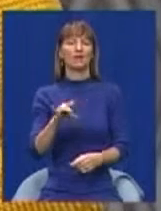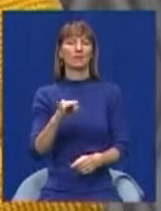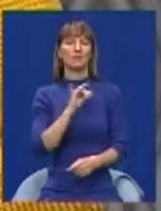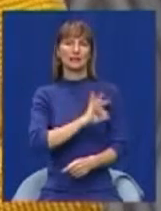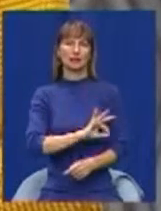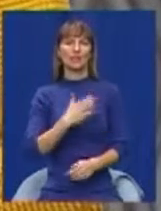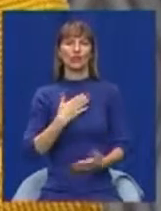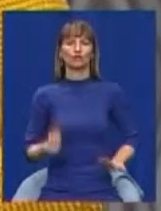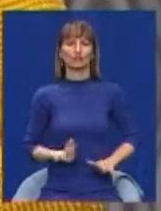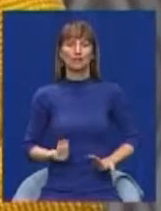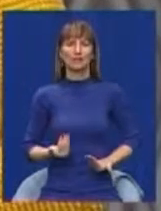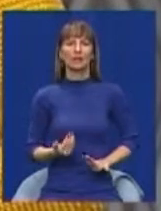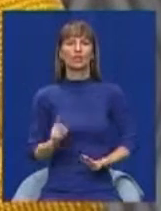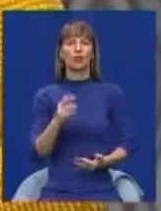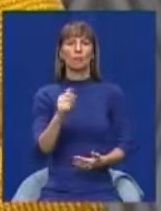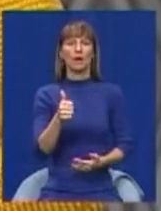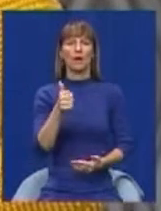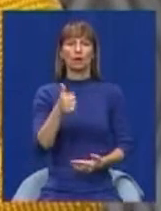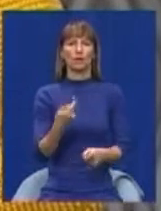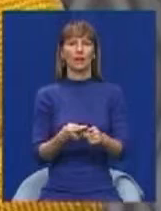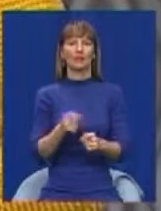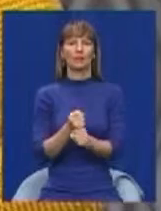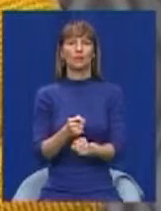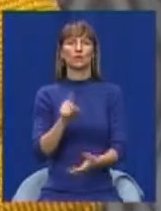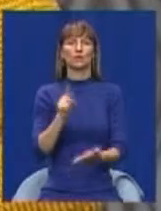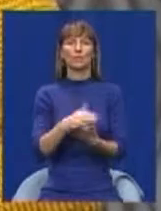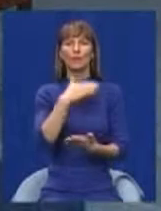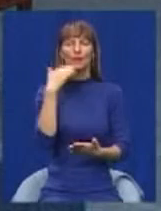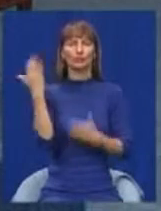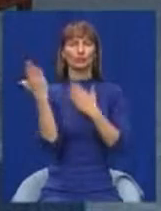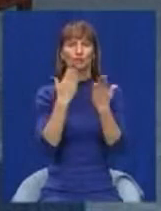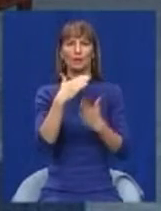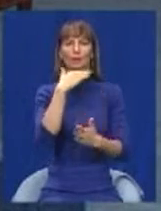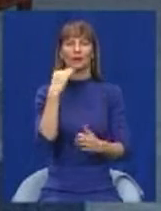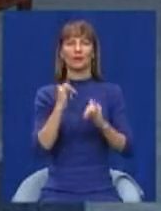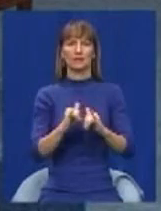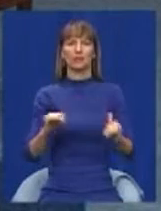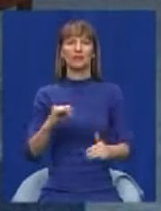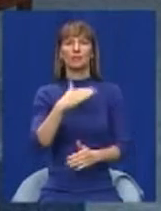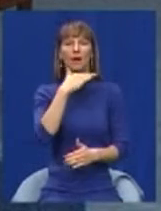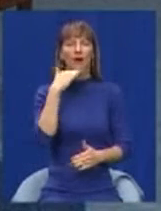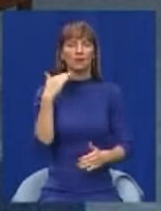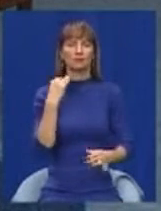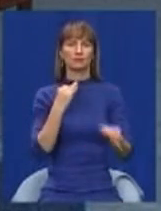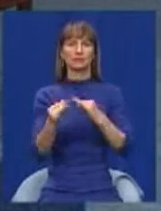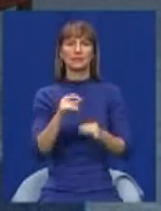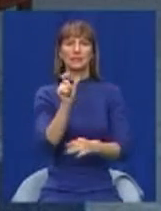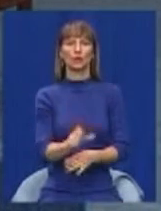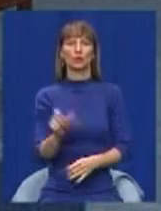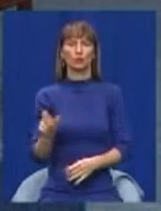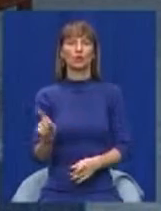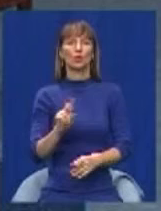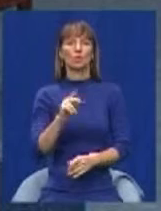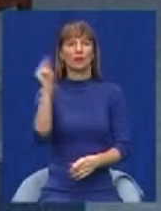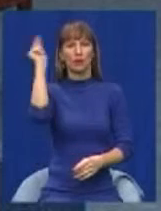нормально в нашому житті. Ну, аби класно це робити, ми маємо, звичайно, дуже багато читати, дуже багато розвиватися і дуже багато спілкуватися з людьми,